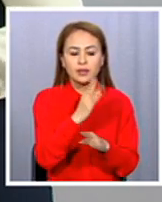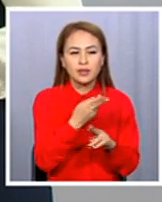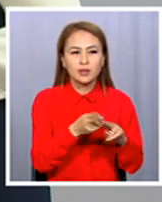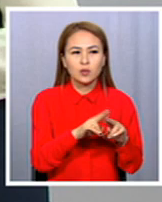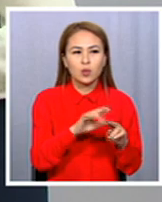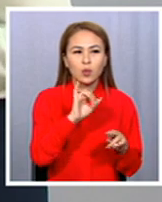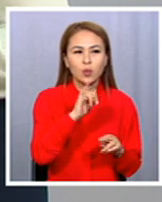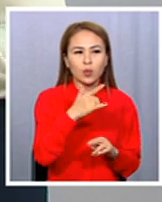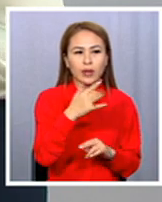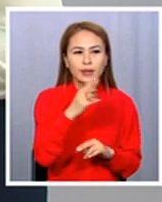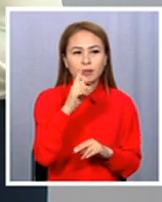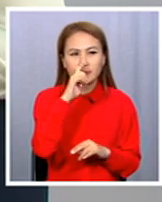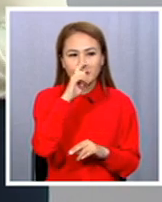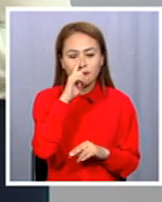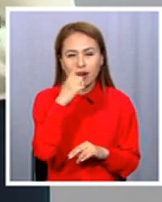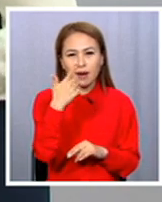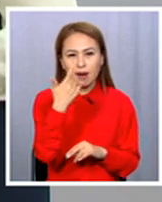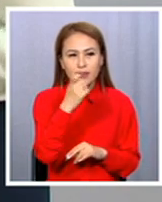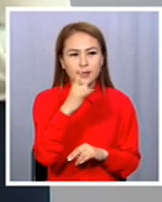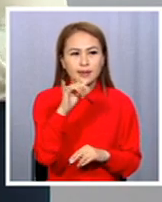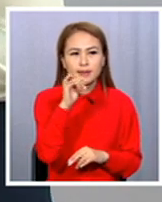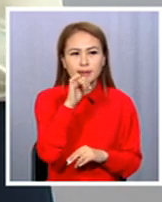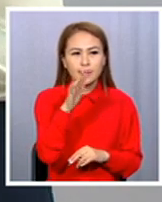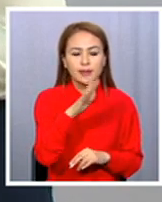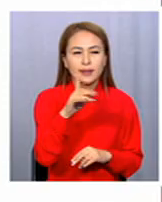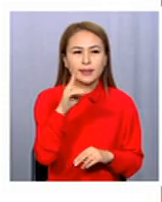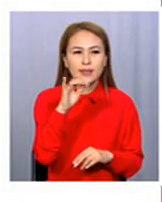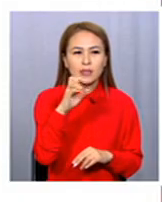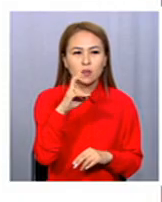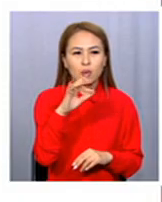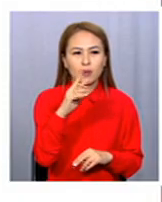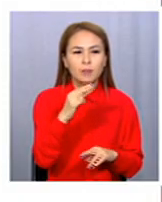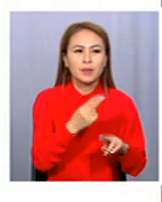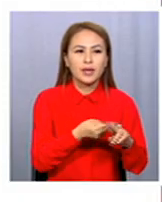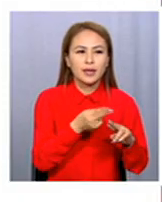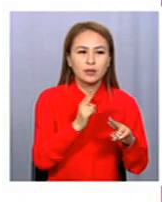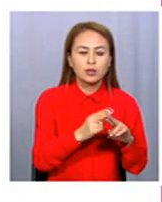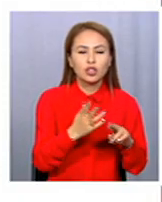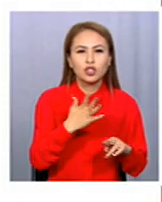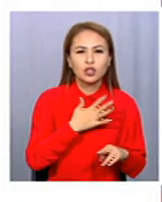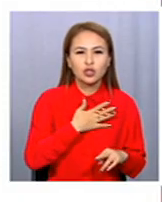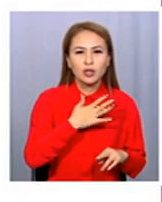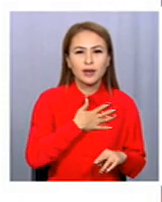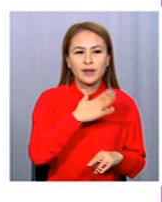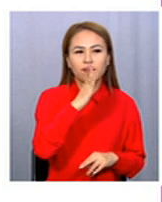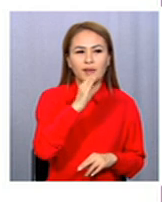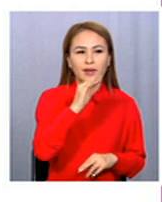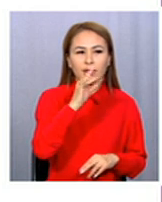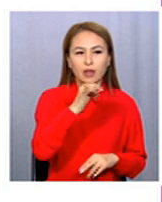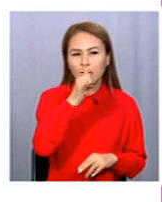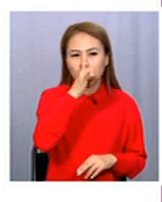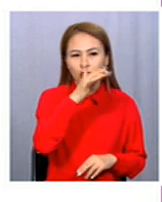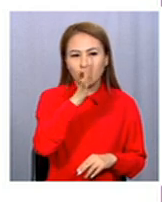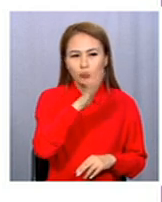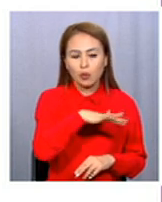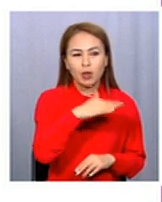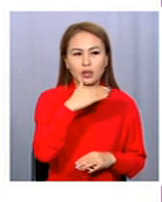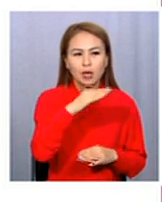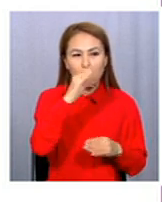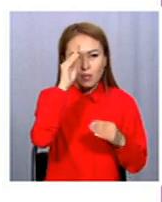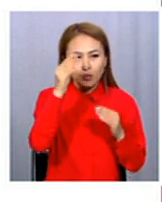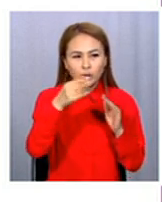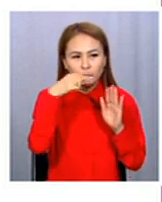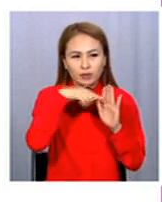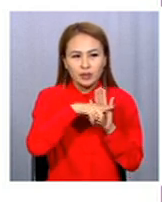из углекислого газа и серной кислоты. Поэтому дышать на Венере невозможно. Под облачным